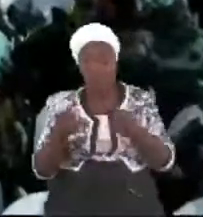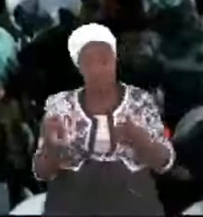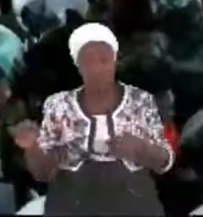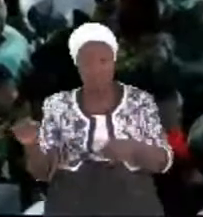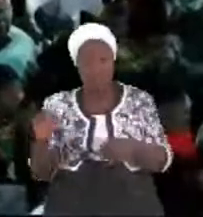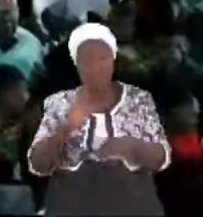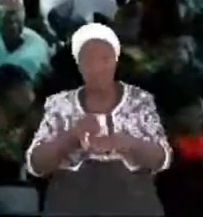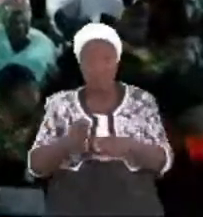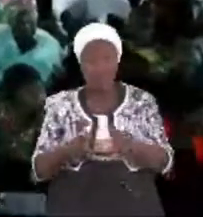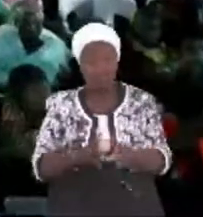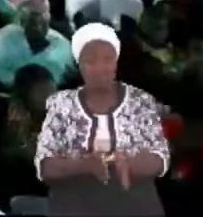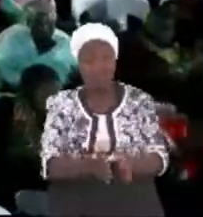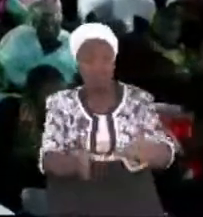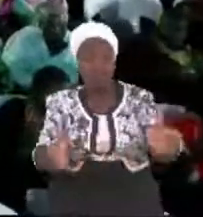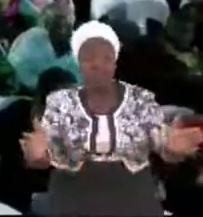Tu marchais sur